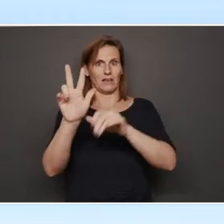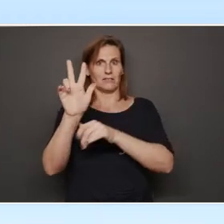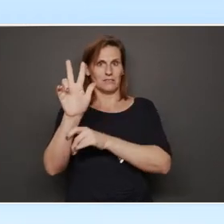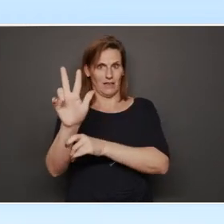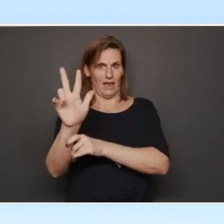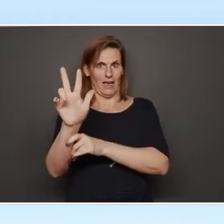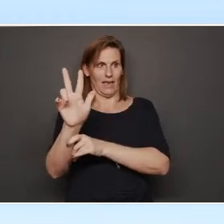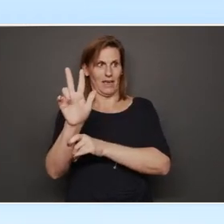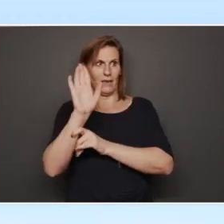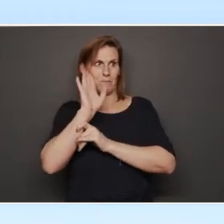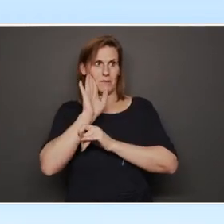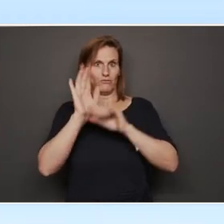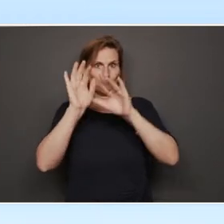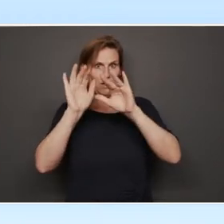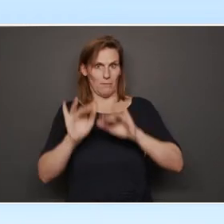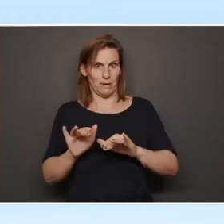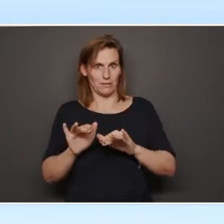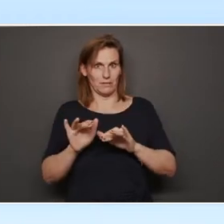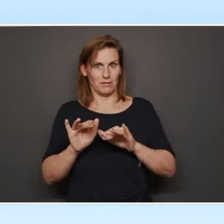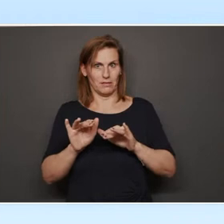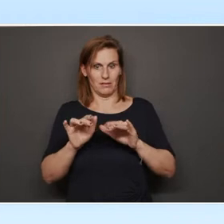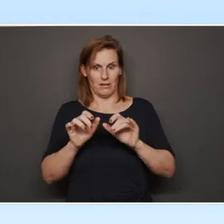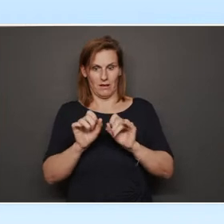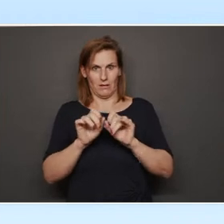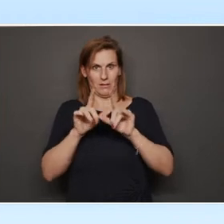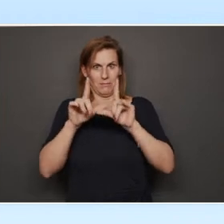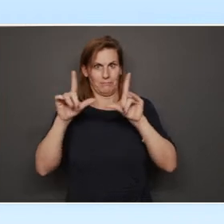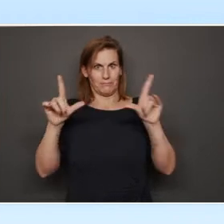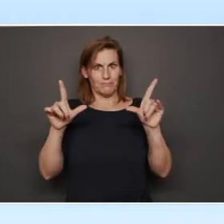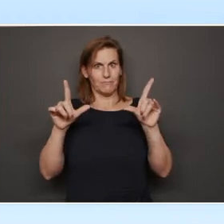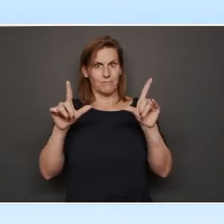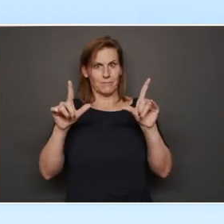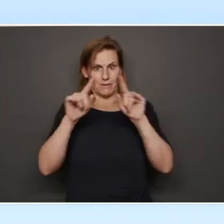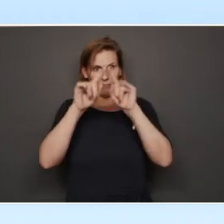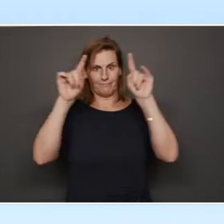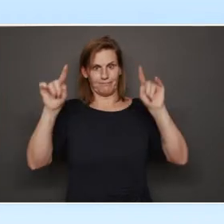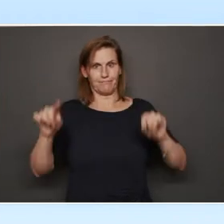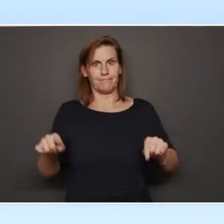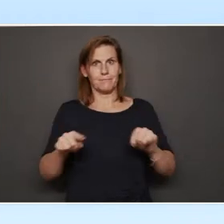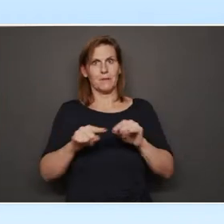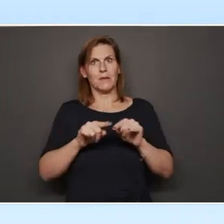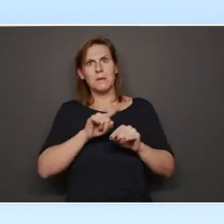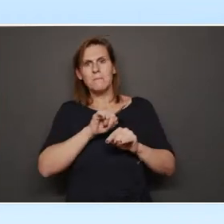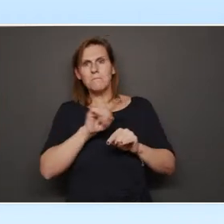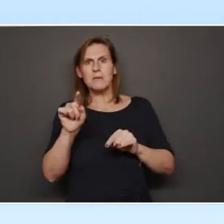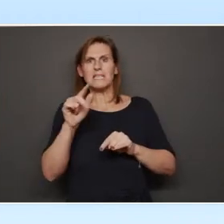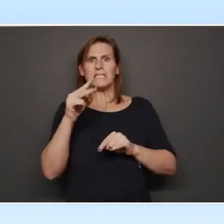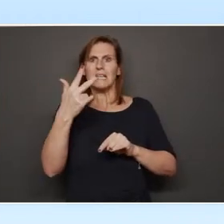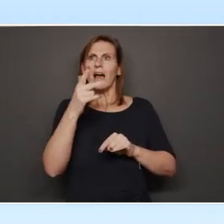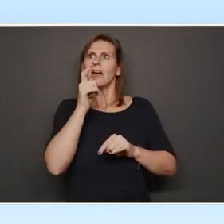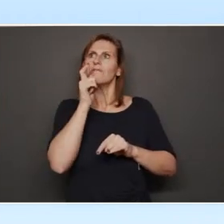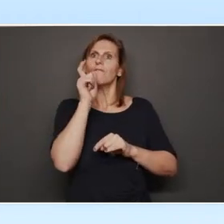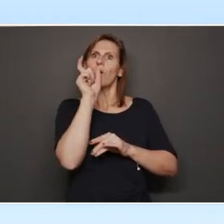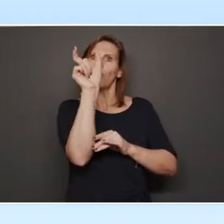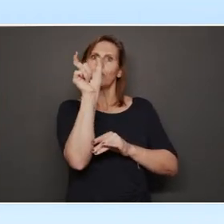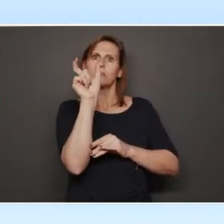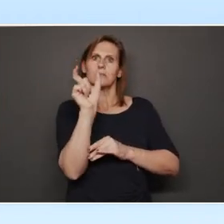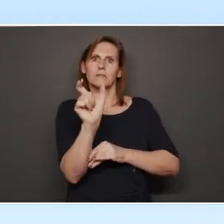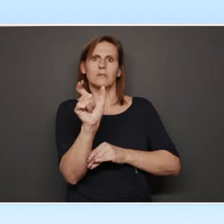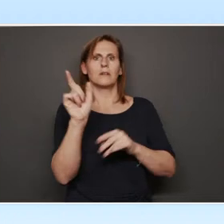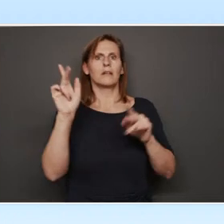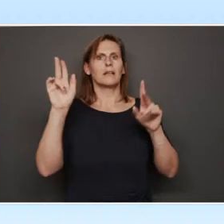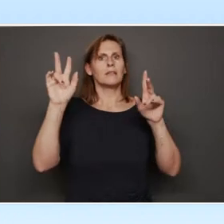5536183. Sie gelangen nun zu einem Eingabefeld, wo Sie bis zu 3 Begriffen zum